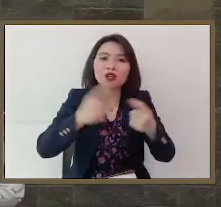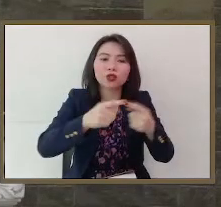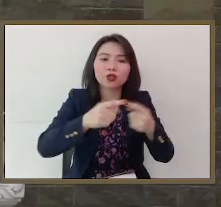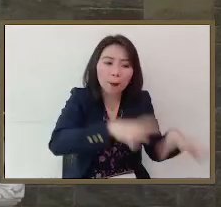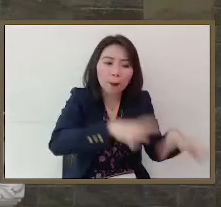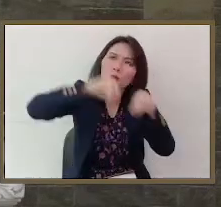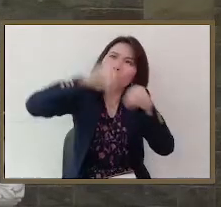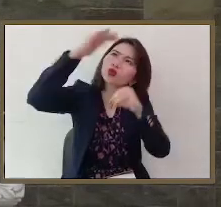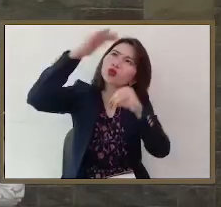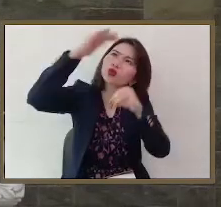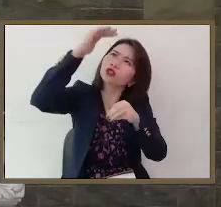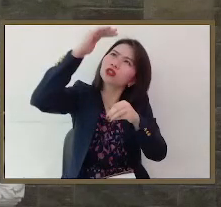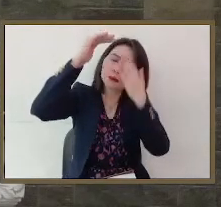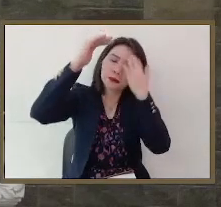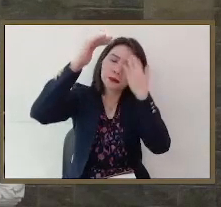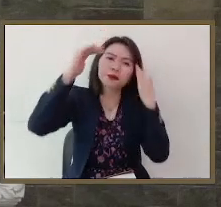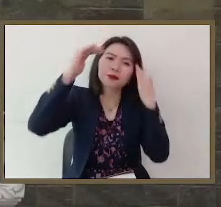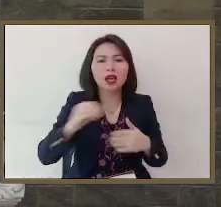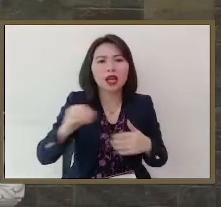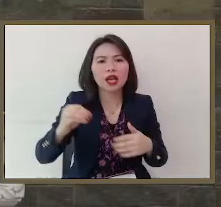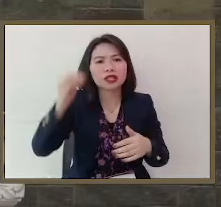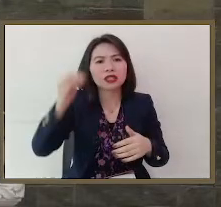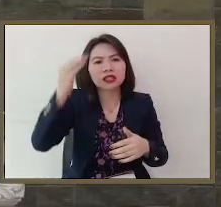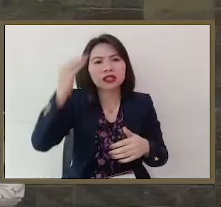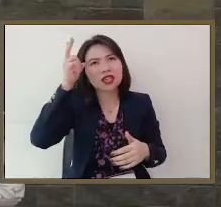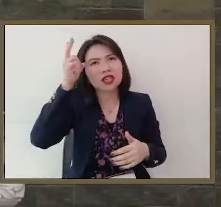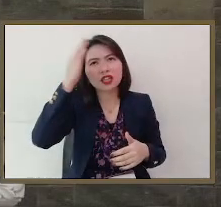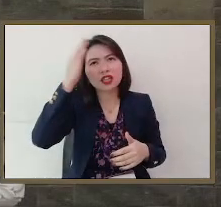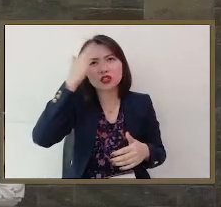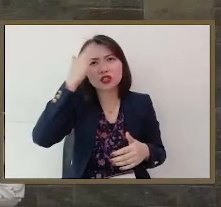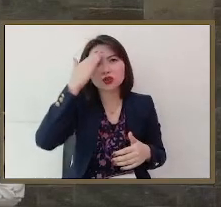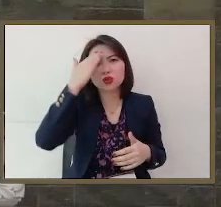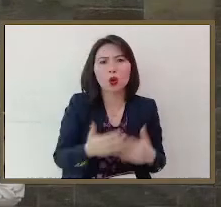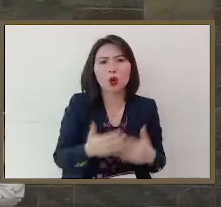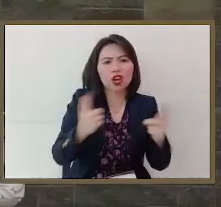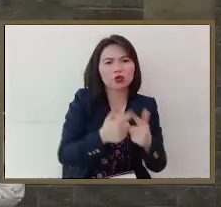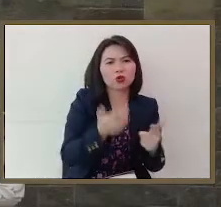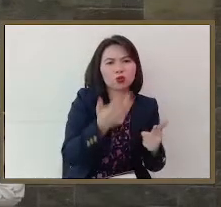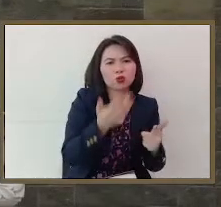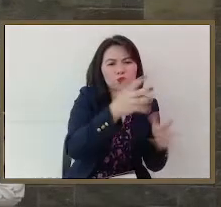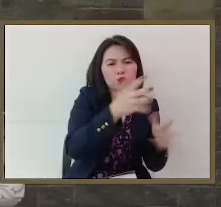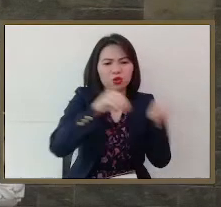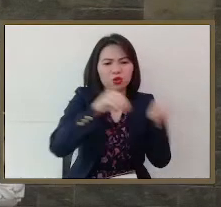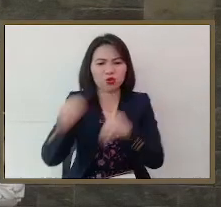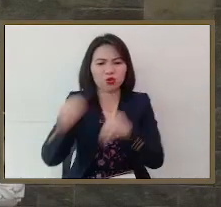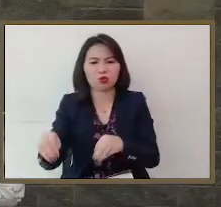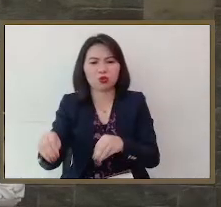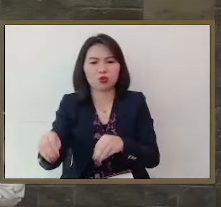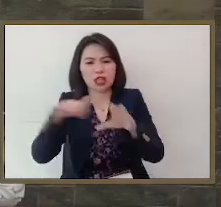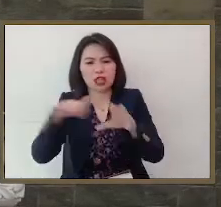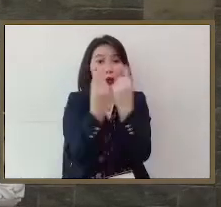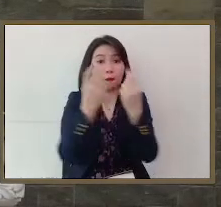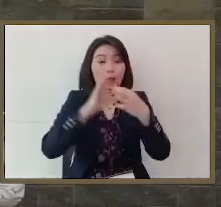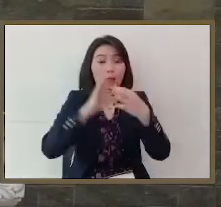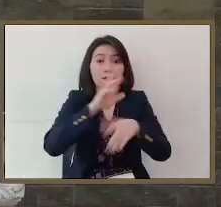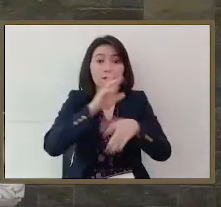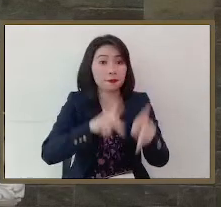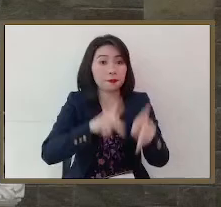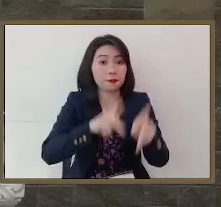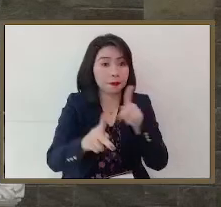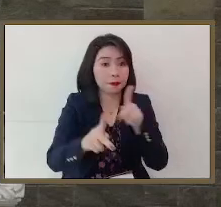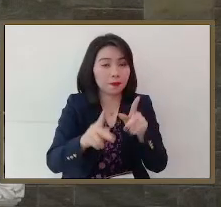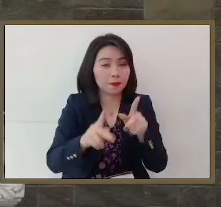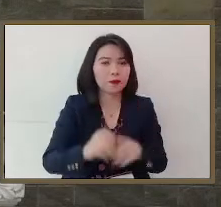kapatid. Alam ng Diablo kung anong ilalagay, saan ka ilalagay, doon sa organization ninyo. You see,